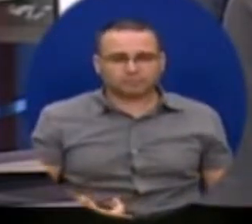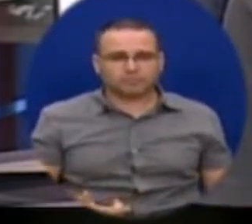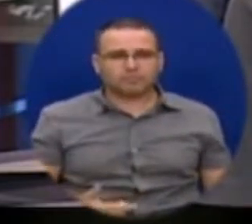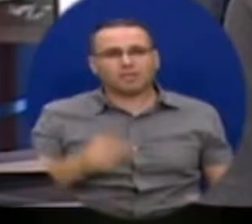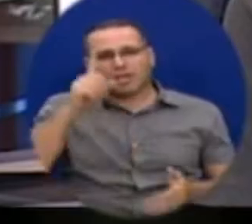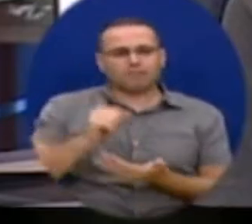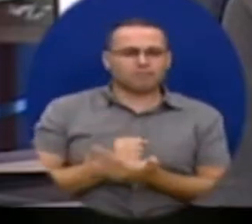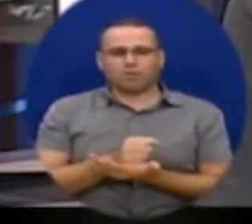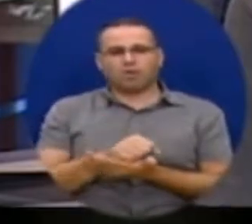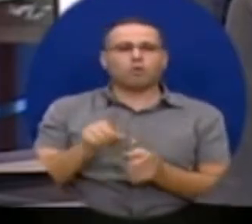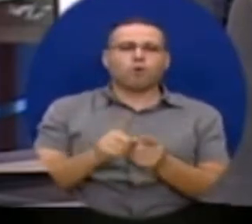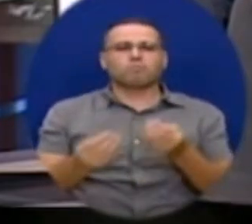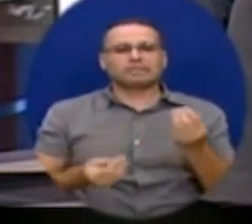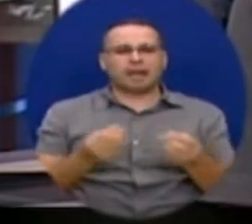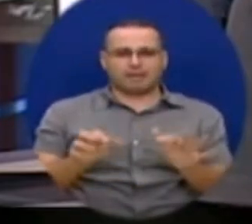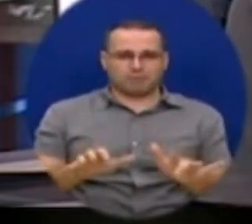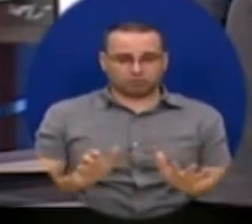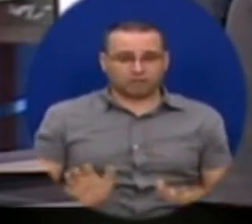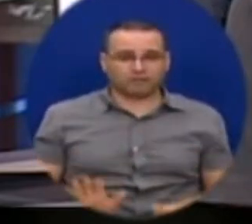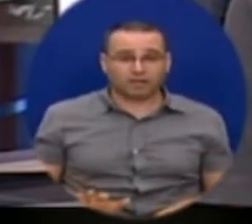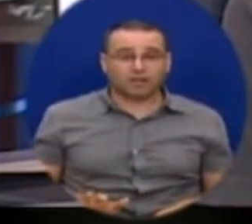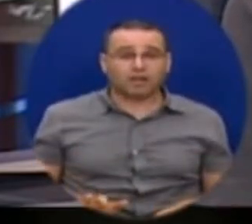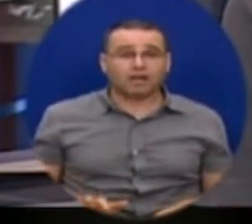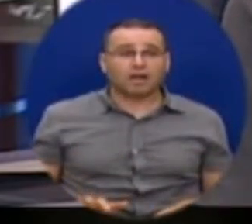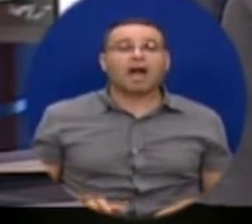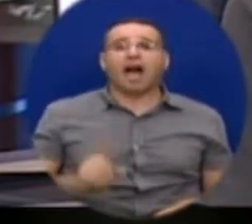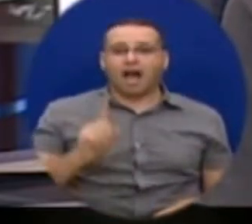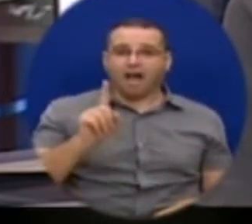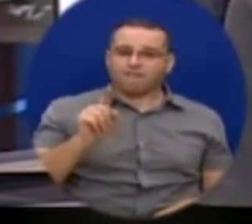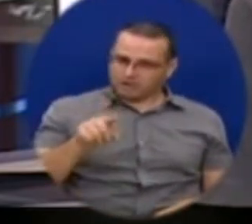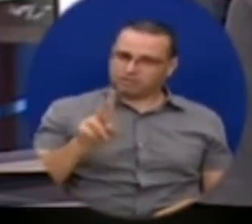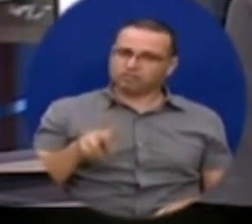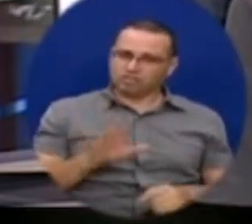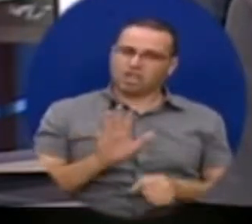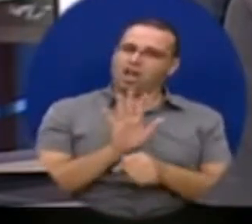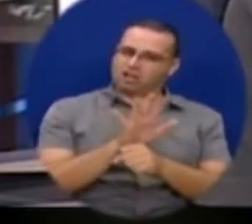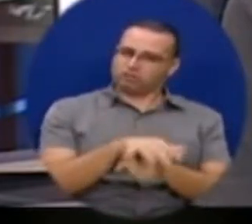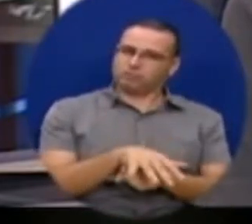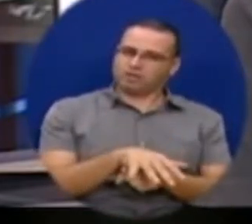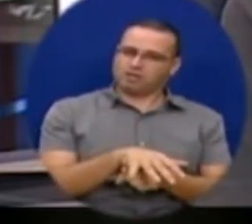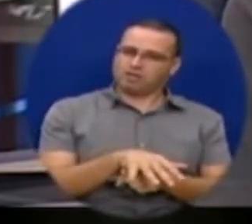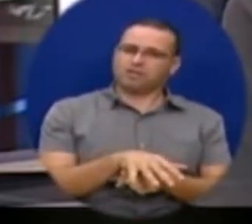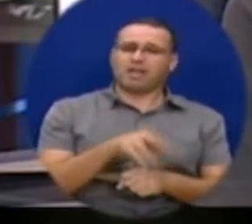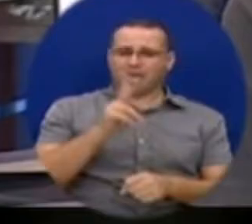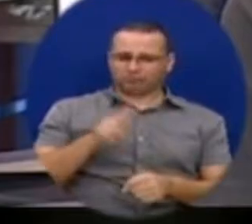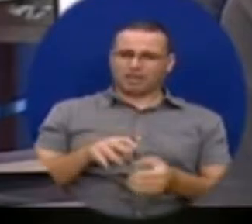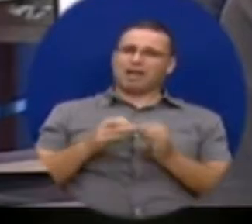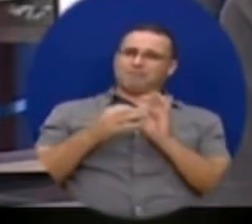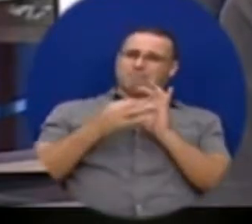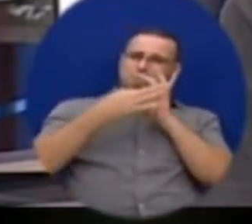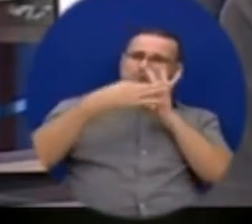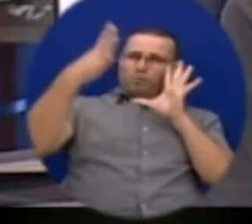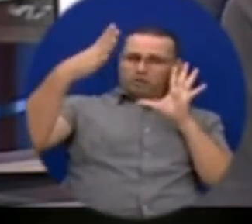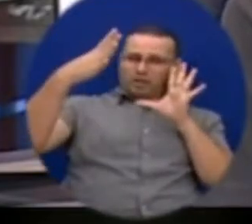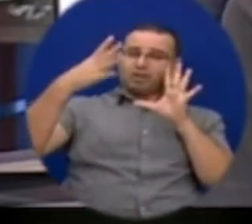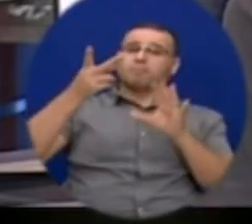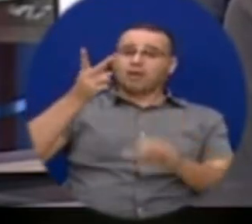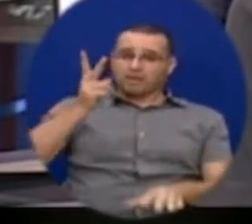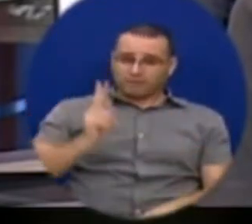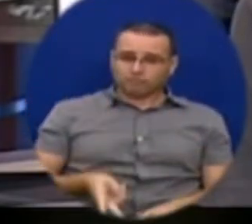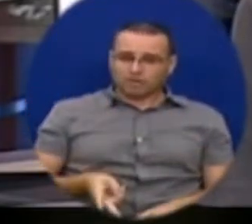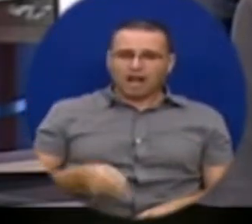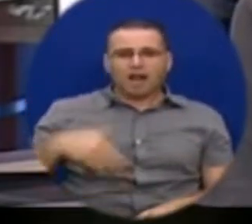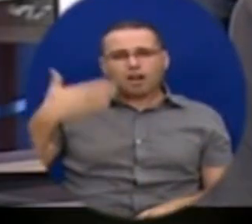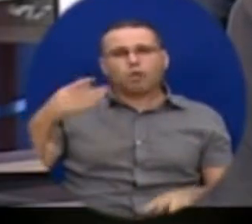מכוונים את הכל כמו משחק מחשב, אבל יש לזה השלכות. אפשר להישאר מנותקים, אפשר להישאר כמו טייסים שהתבטאו